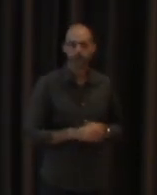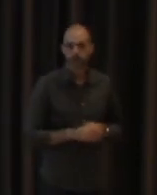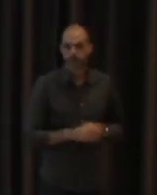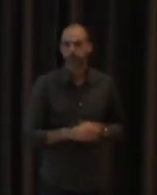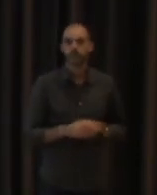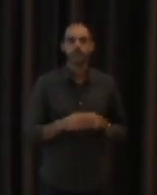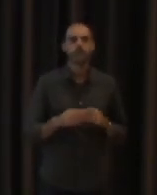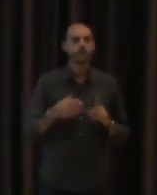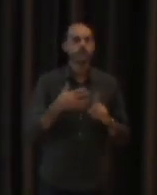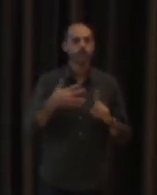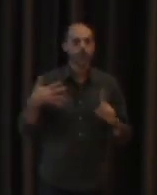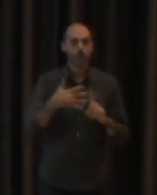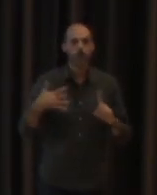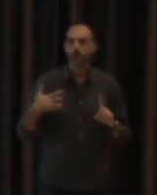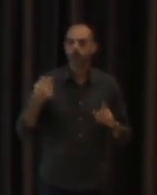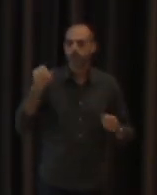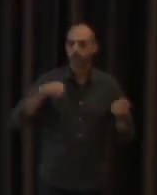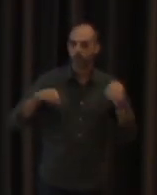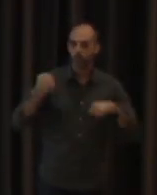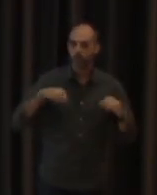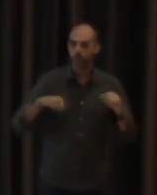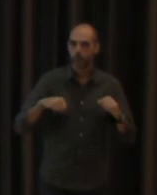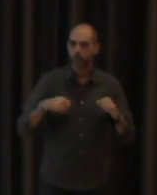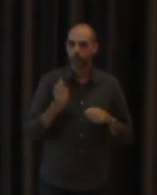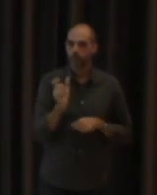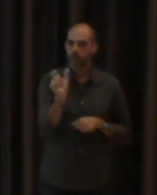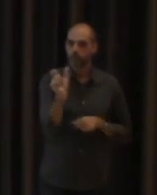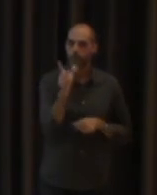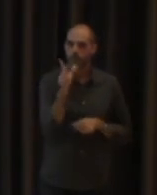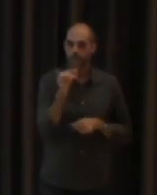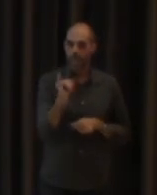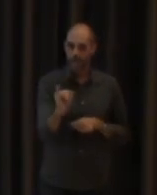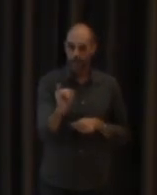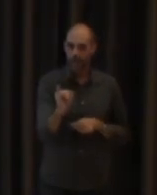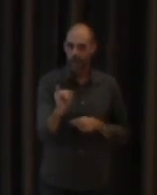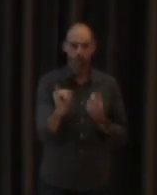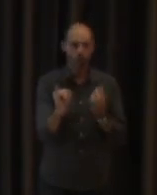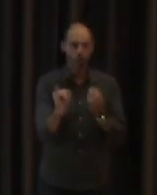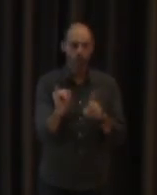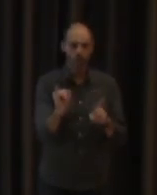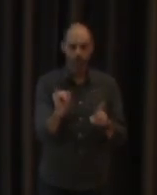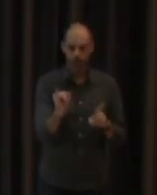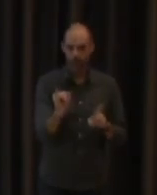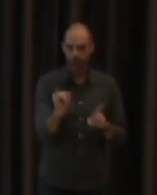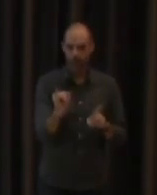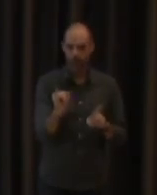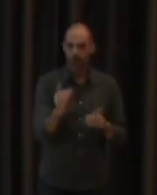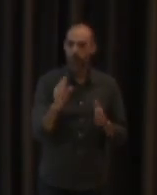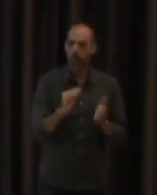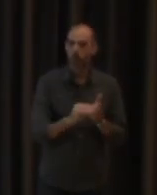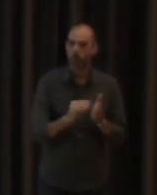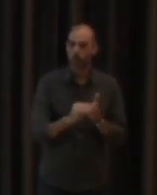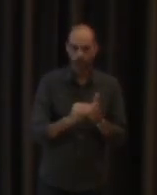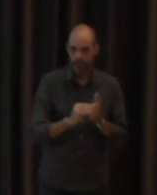Amb els predicats de moviment, ara sí, la presència del pronom feble i no és necessària i a vegades ni tan sols